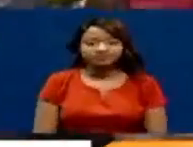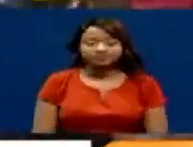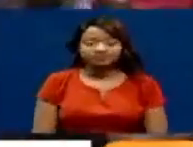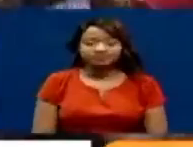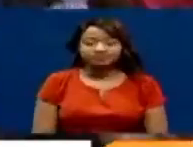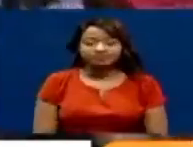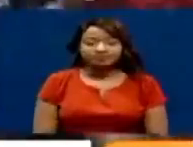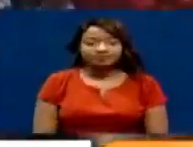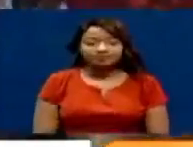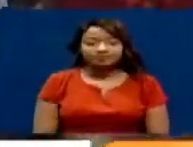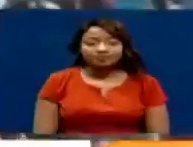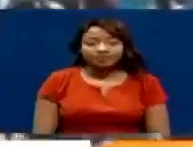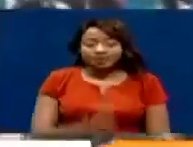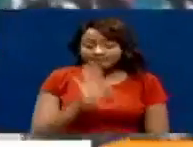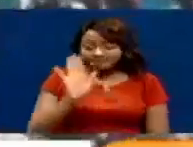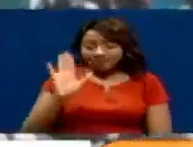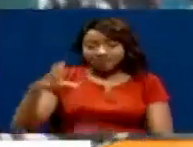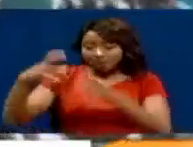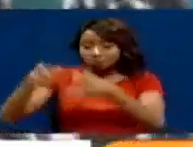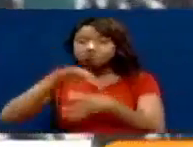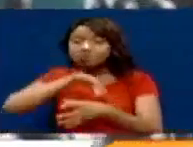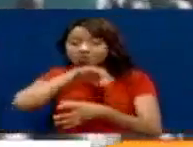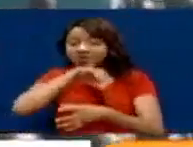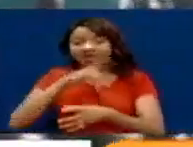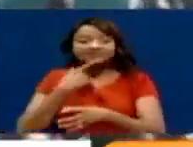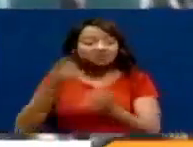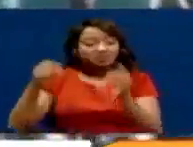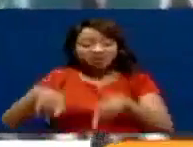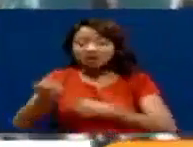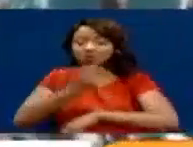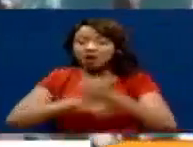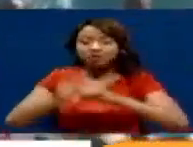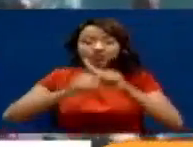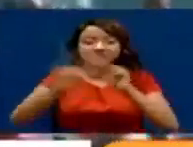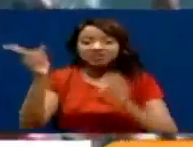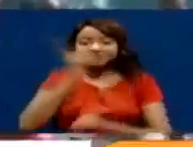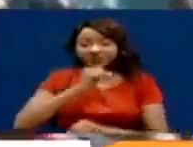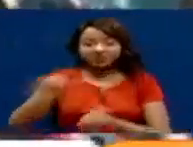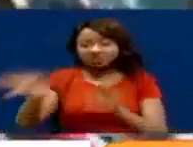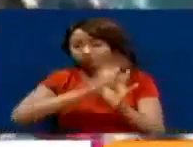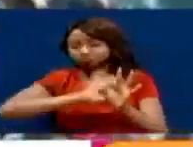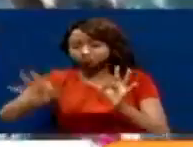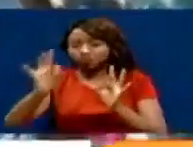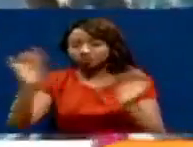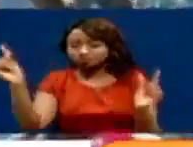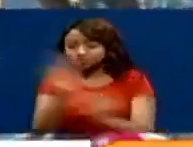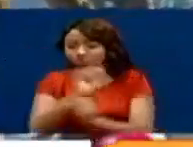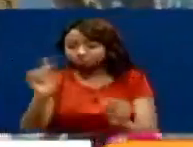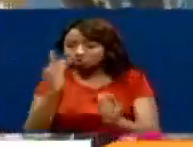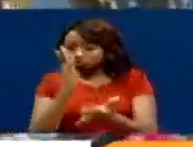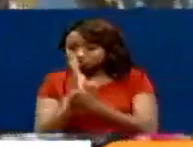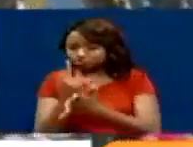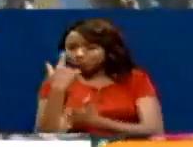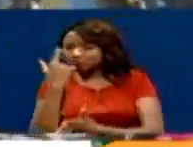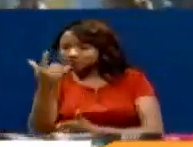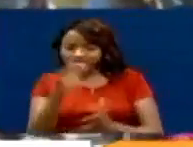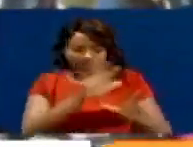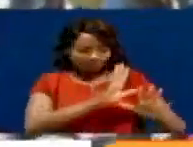Kulingana na kambi ya Odinga, meli tayari imeng'oa nanga na inakwenda kwa kasi. Na yaonekana mawimbi ya